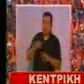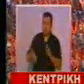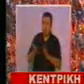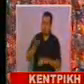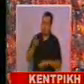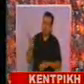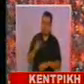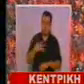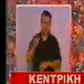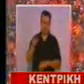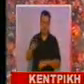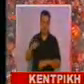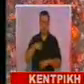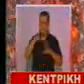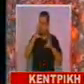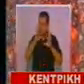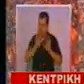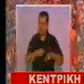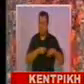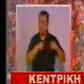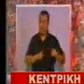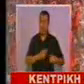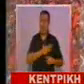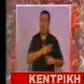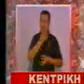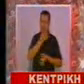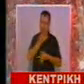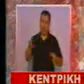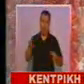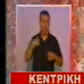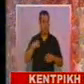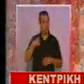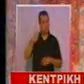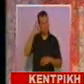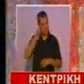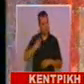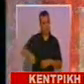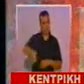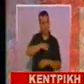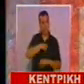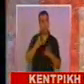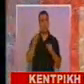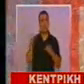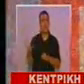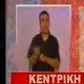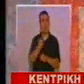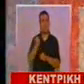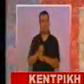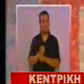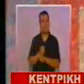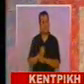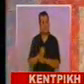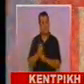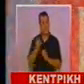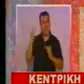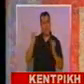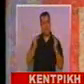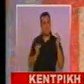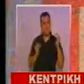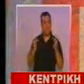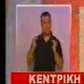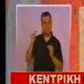Αυτό σας το λέμε με το χέρι στην καρδιά. Αν και ξέρουμε ότι αρκετοί εργαζόμενοι επιμένουν στις επιφυλάξεις τους